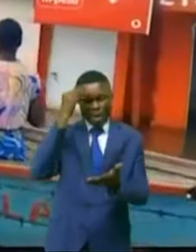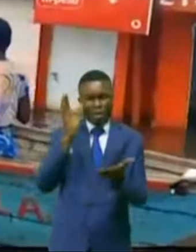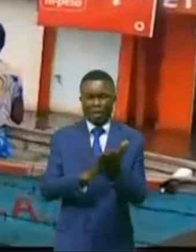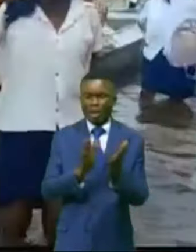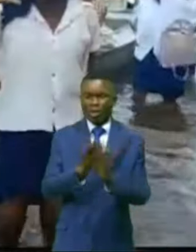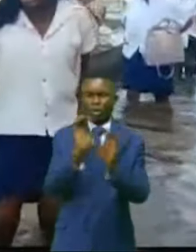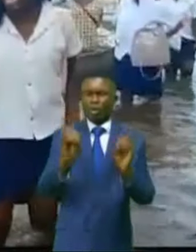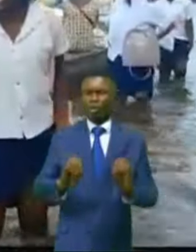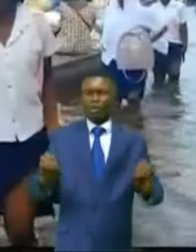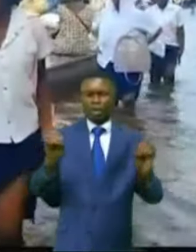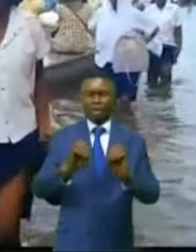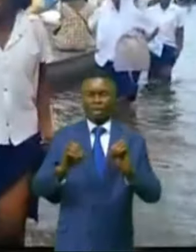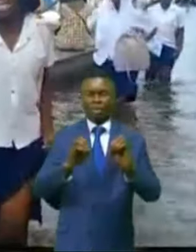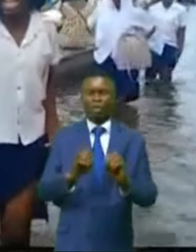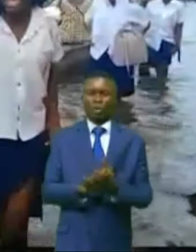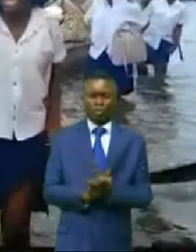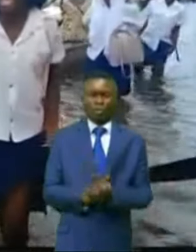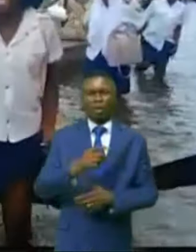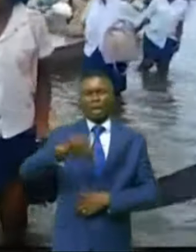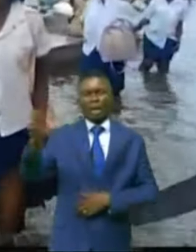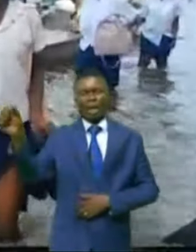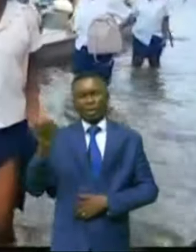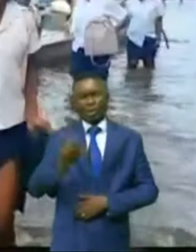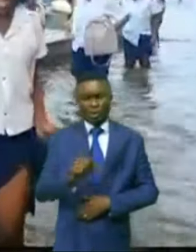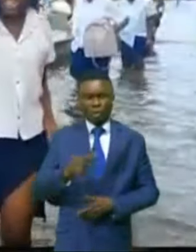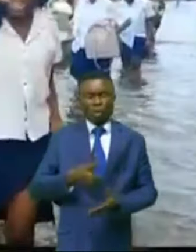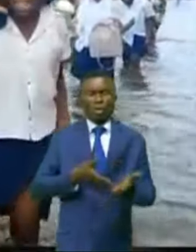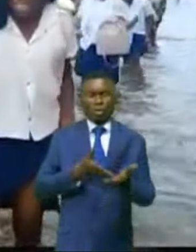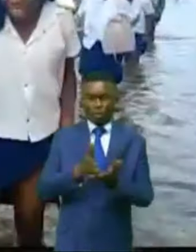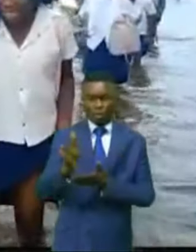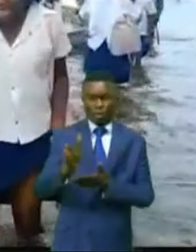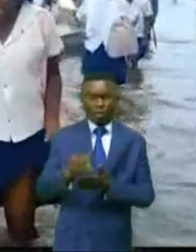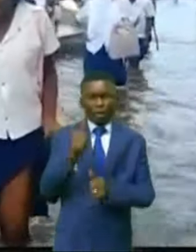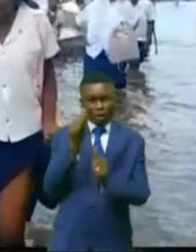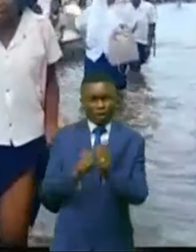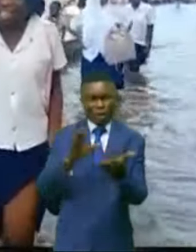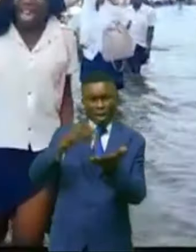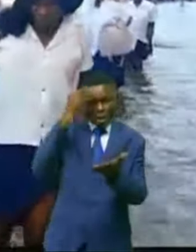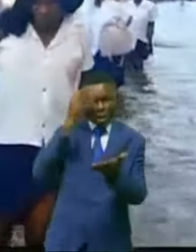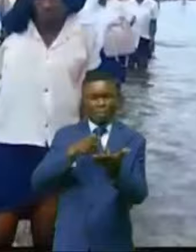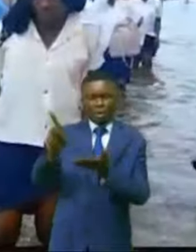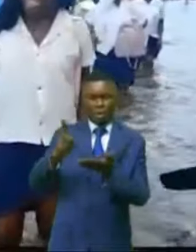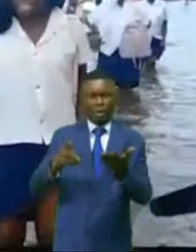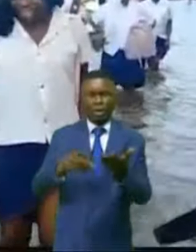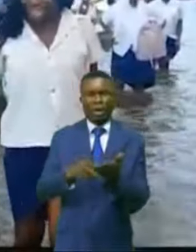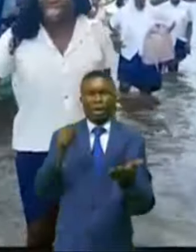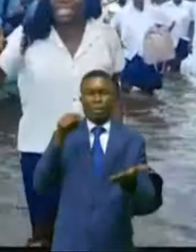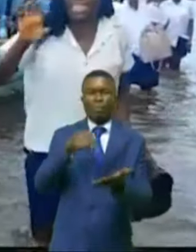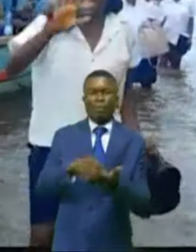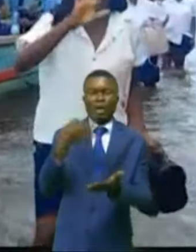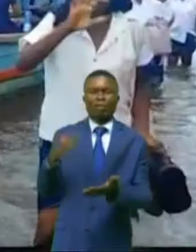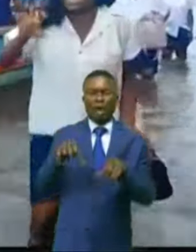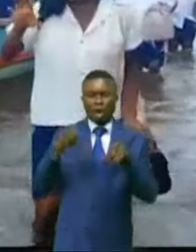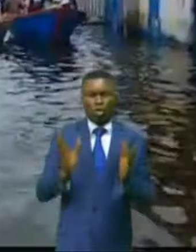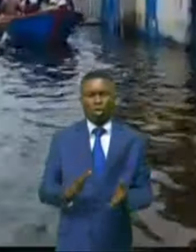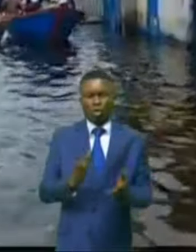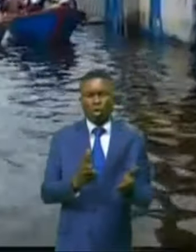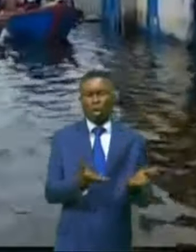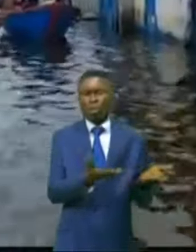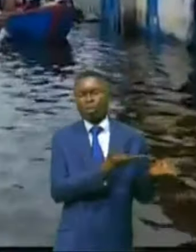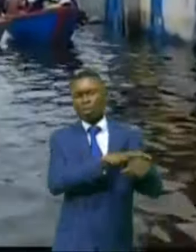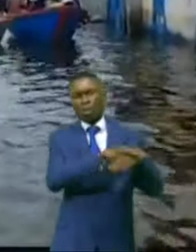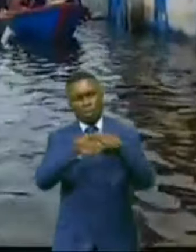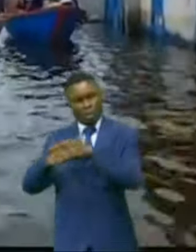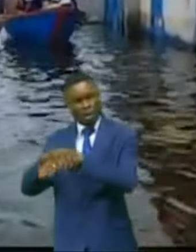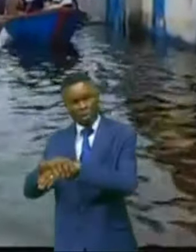formation. En aller comme en retour sur le passage, chaque élève est obligé de payer 1 000 francs congolais pour être transporté